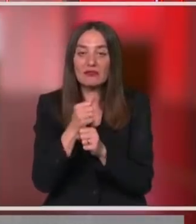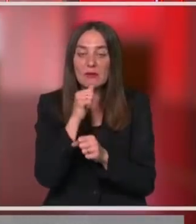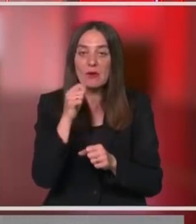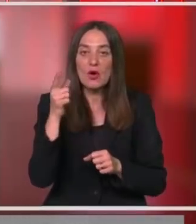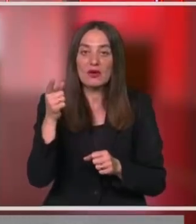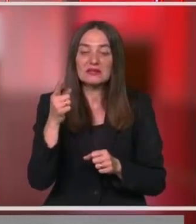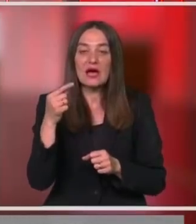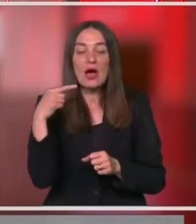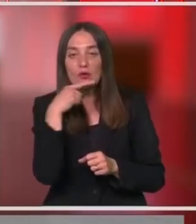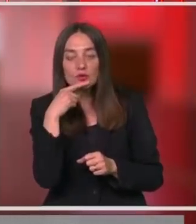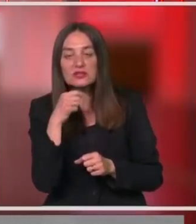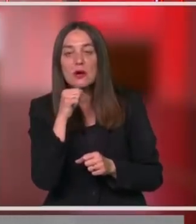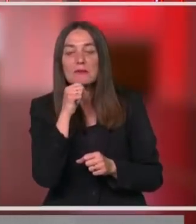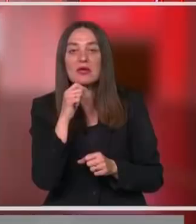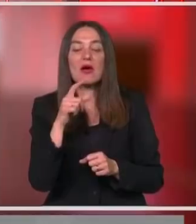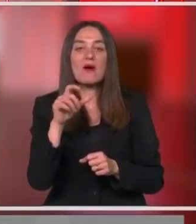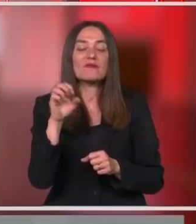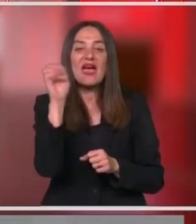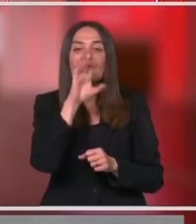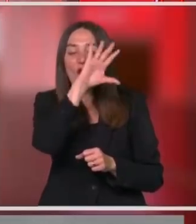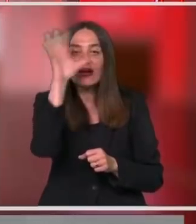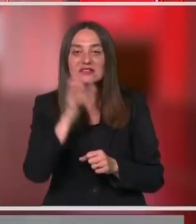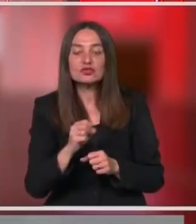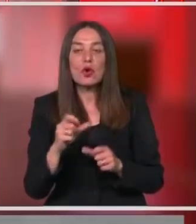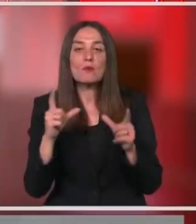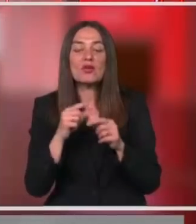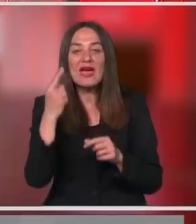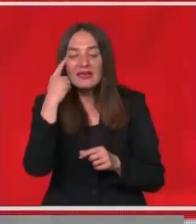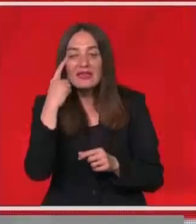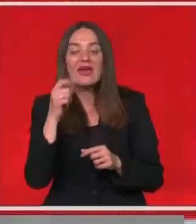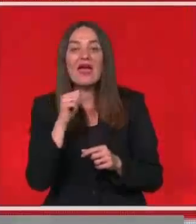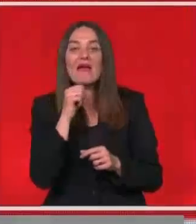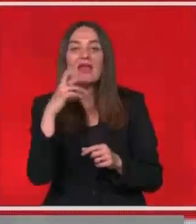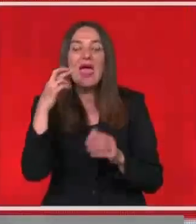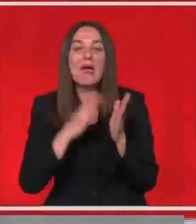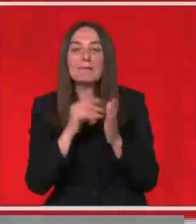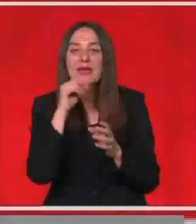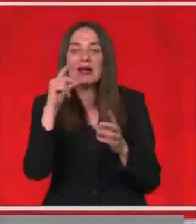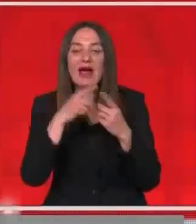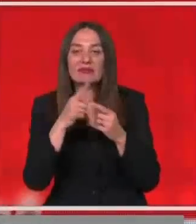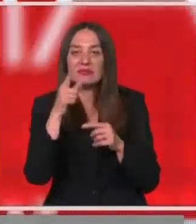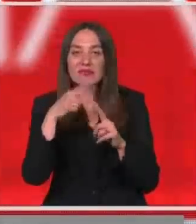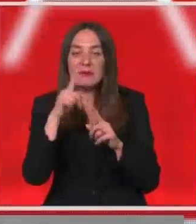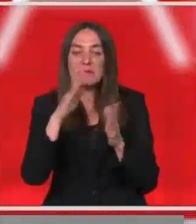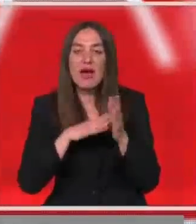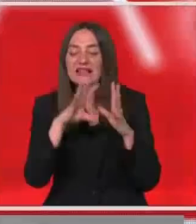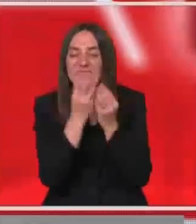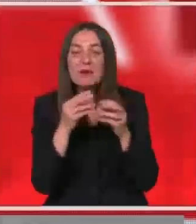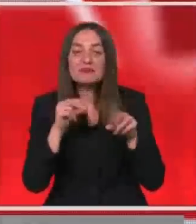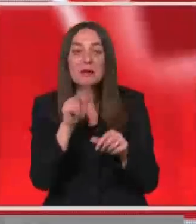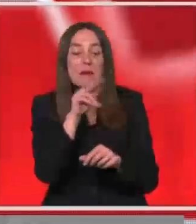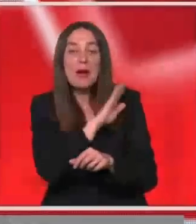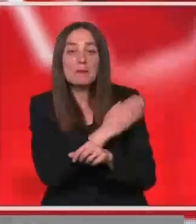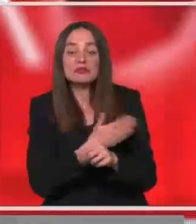sa Rusijom, i sa Evroazijskom unijom, i sa Kinom, i sa Emiratima, i sa svim zemljama sa kojima postoji potencijal